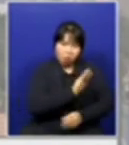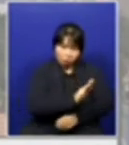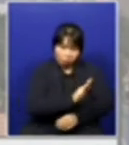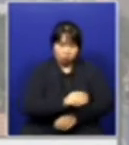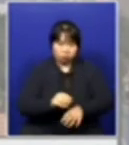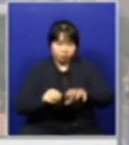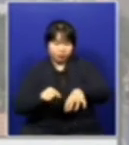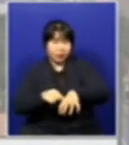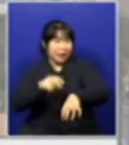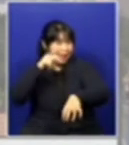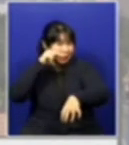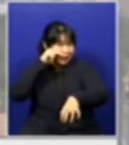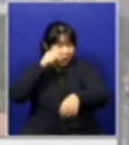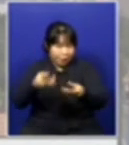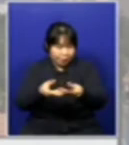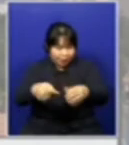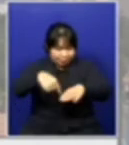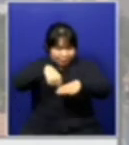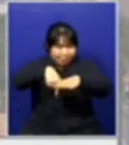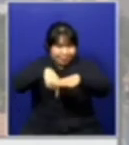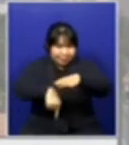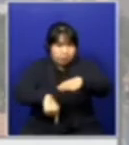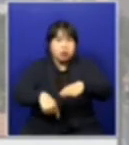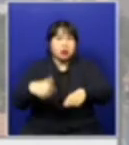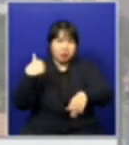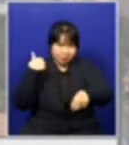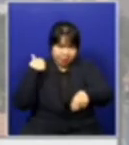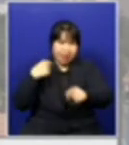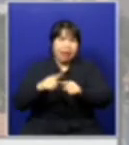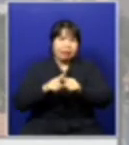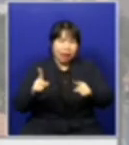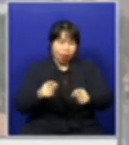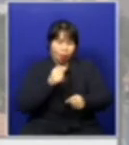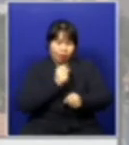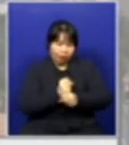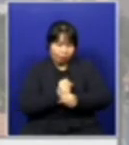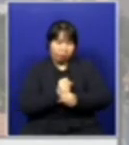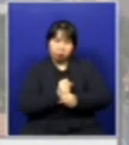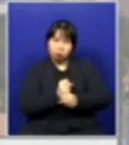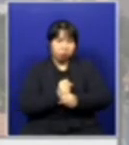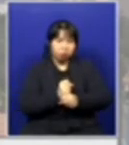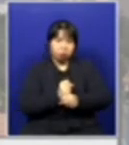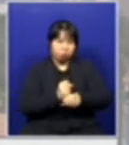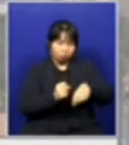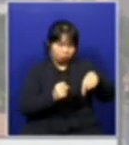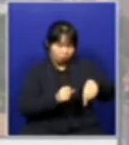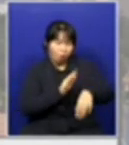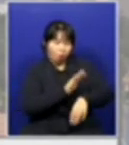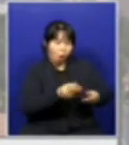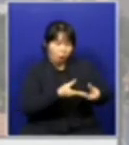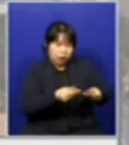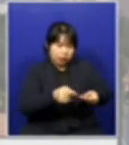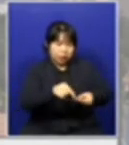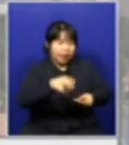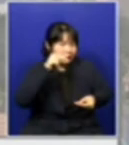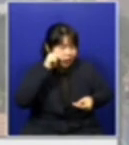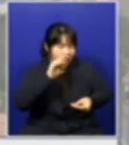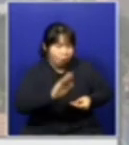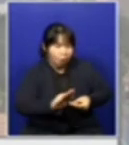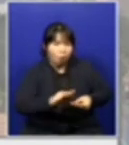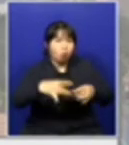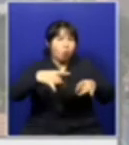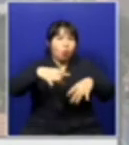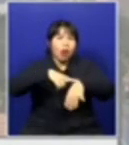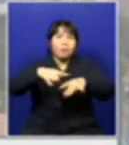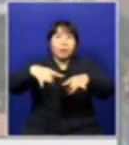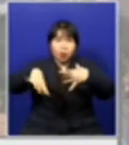ำอย่างเช่นน้ำบาดาลก็ทำอย่างเต็มที่แต่เขาทำคนละที่คนละเวลาท่านประธานที่เคารพคะแต่เกษตร